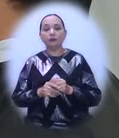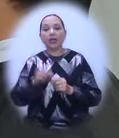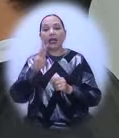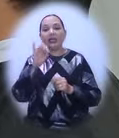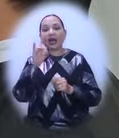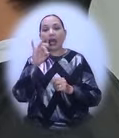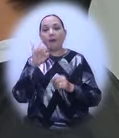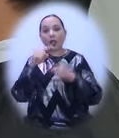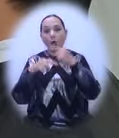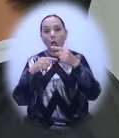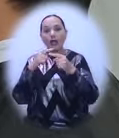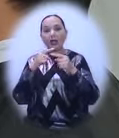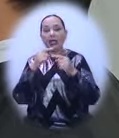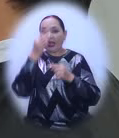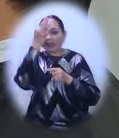trimmer orqali tekislab chiqaman.